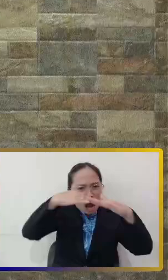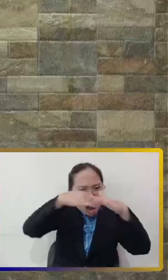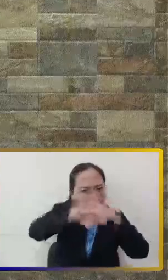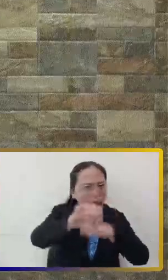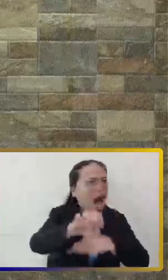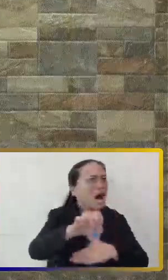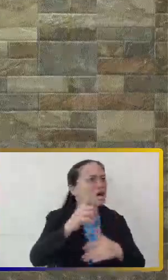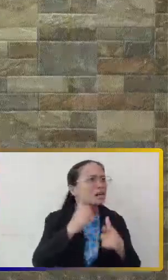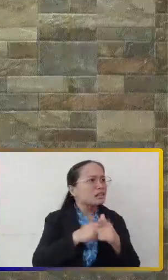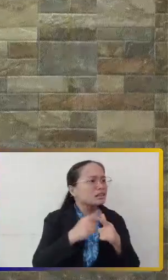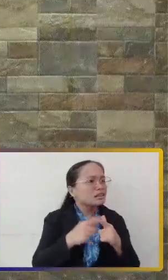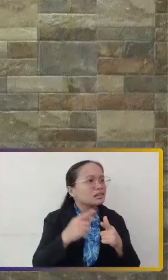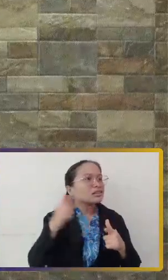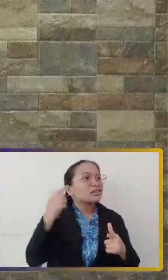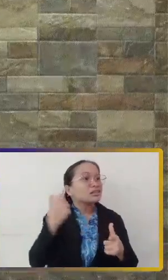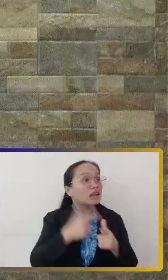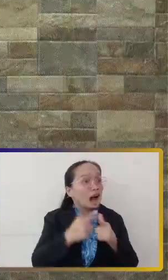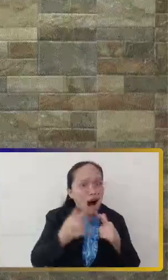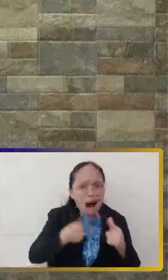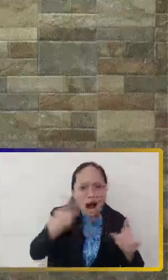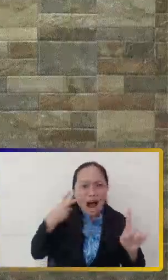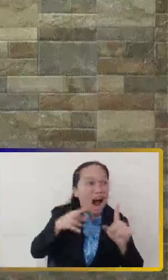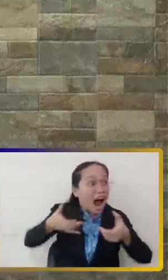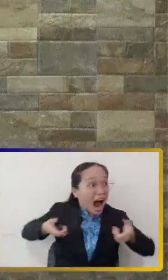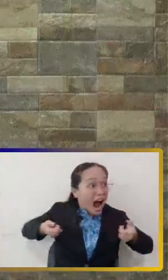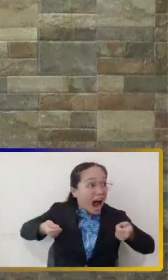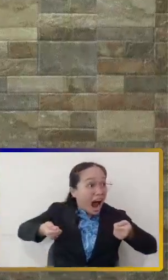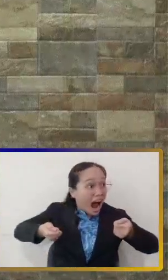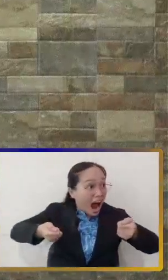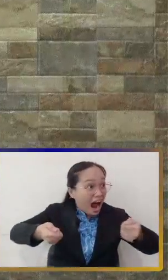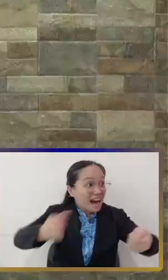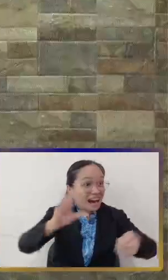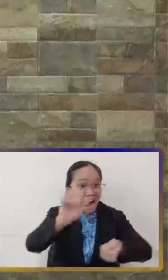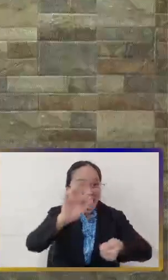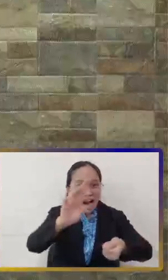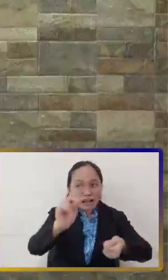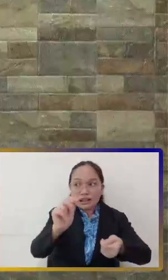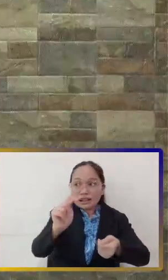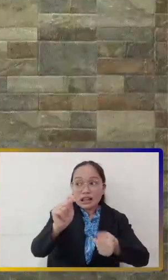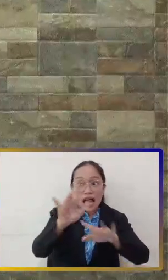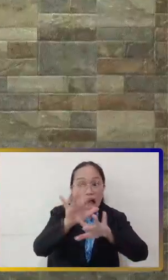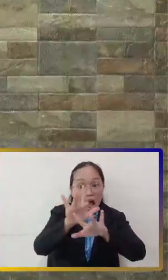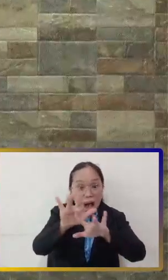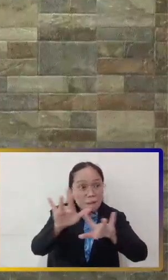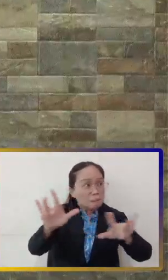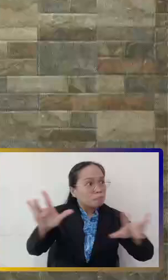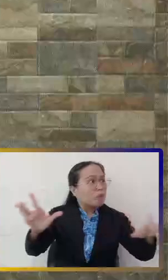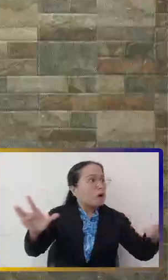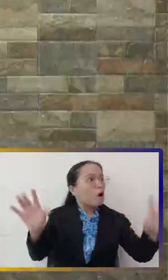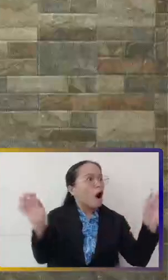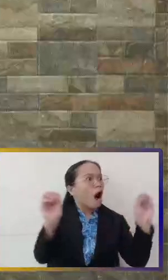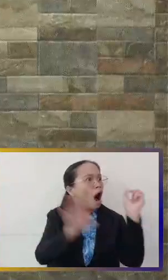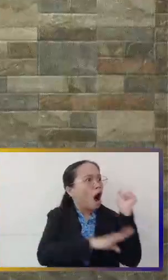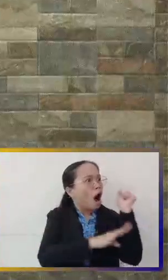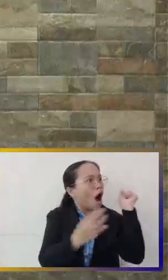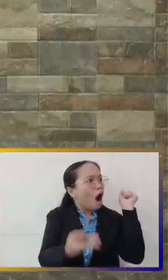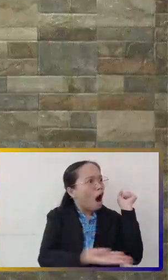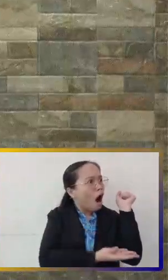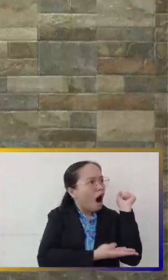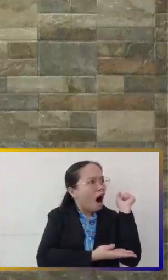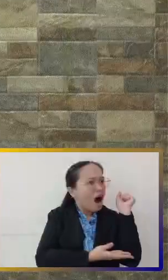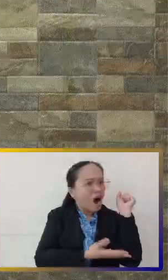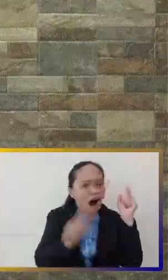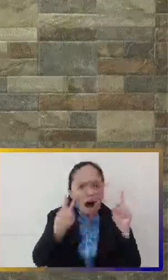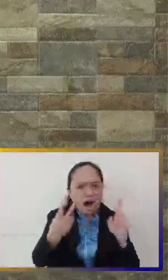Tapos nakita ko mga kapatid, yung cart, yung trolley, empty. Wala na yung bag. Ang ginawa ko, pumunta ako